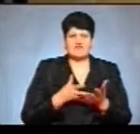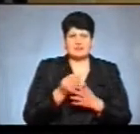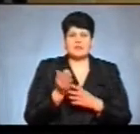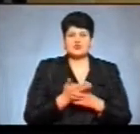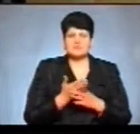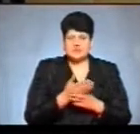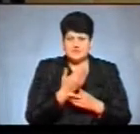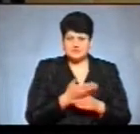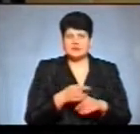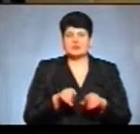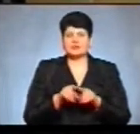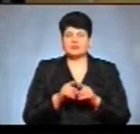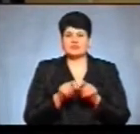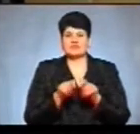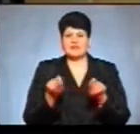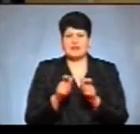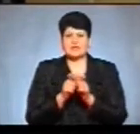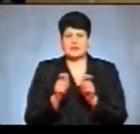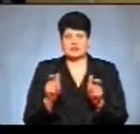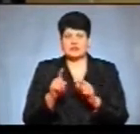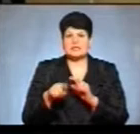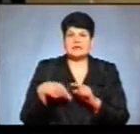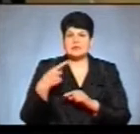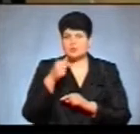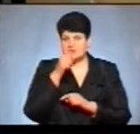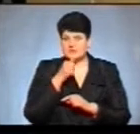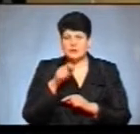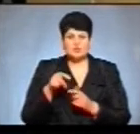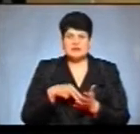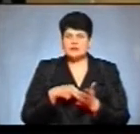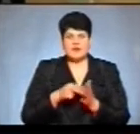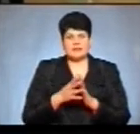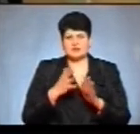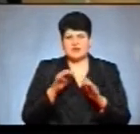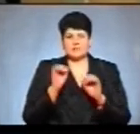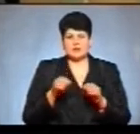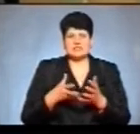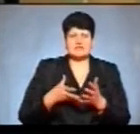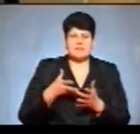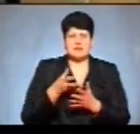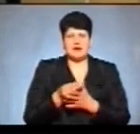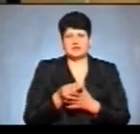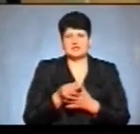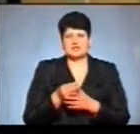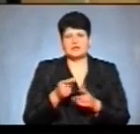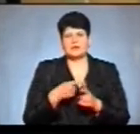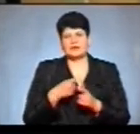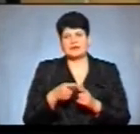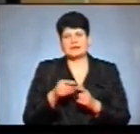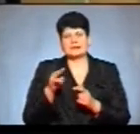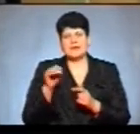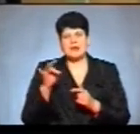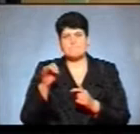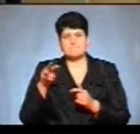Також дівчата відкривають, як бачите, картки, щоб на слідуючий місяць люди вже не стояли в чергах і могли сплачувати. Через термінали